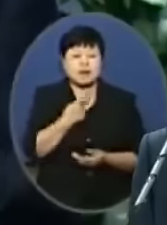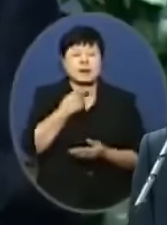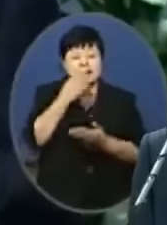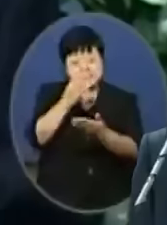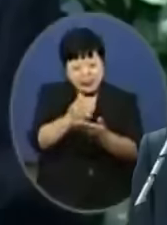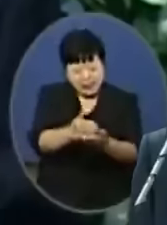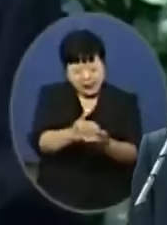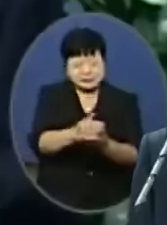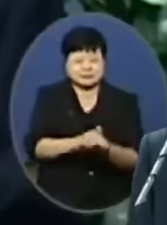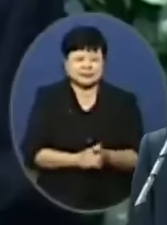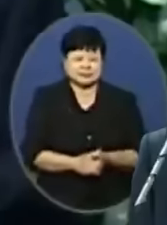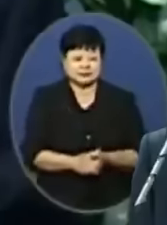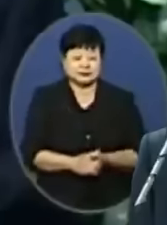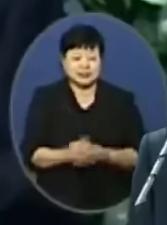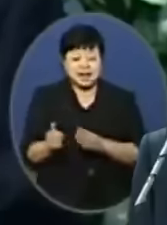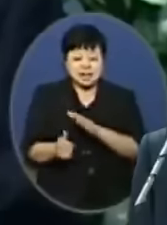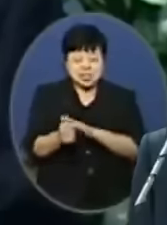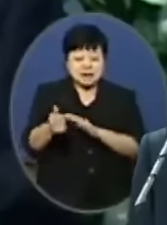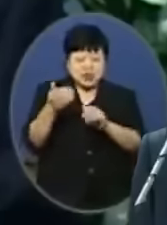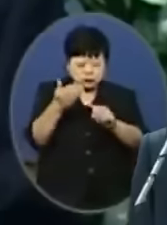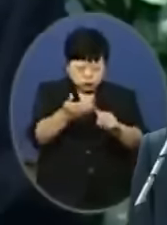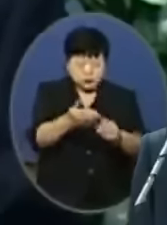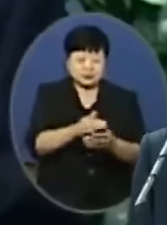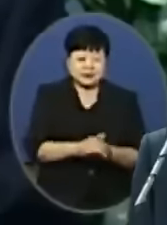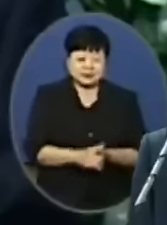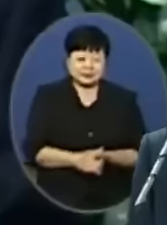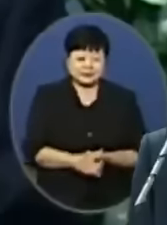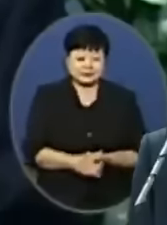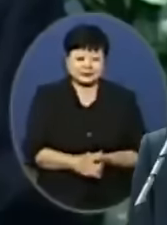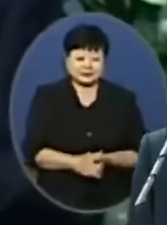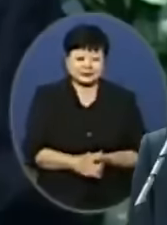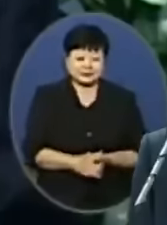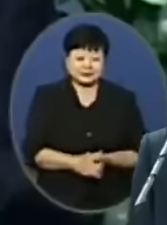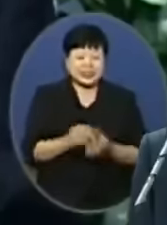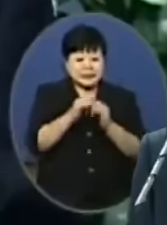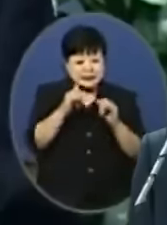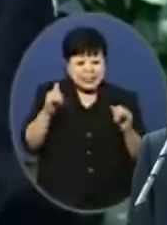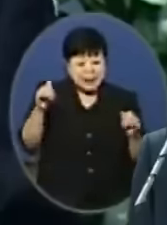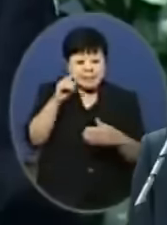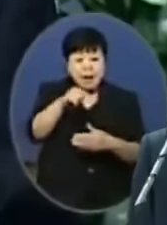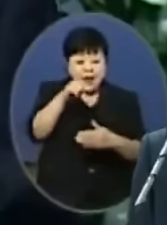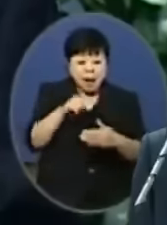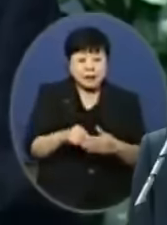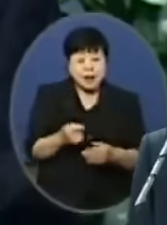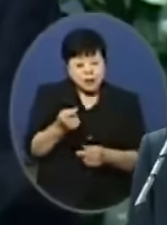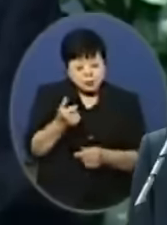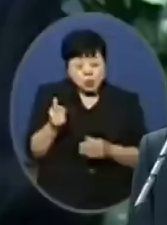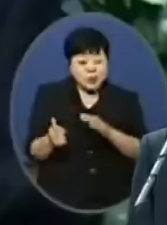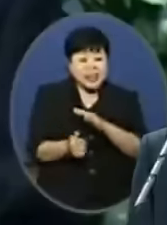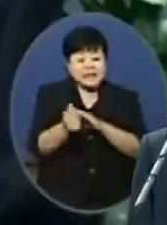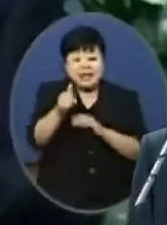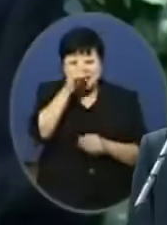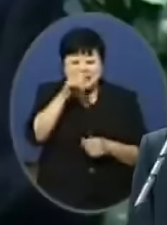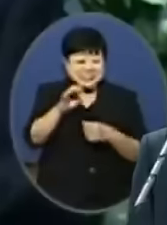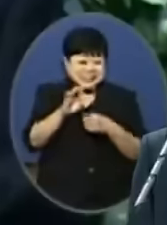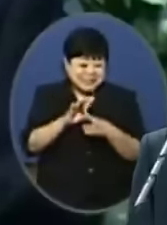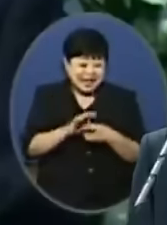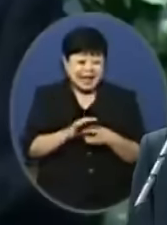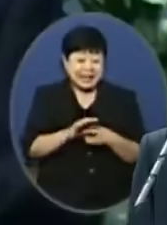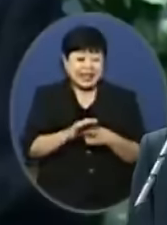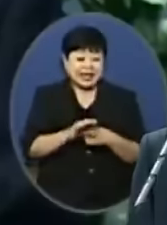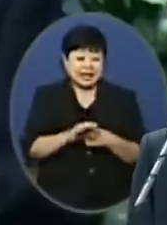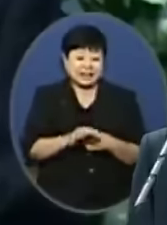마라. 희망을 가지고 나갈 수가 있는 것입니다. 사람이 마음에 조그마한 희망이라도 있으면